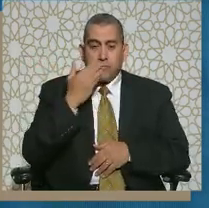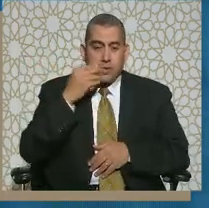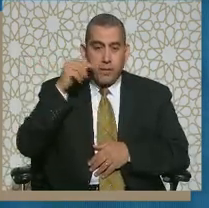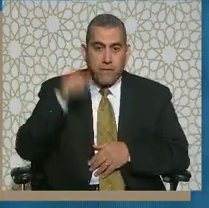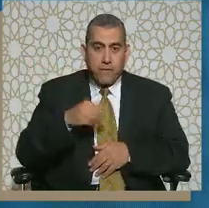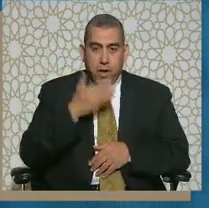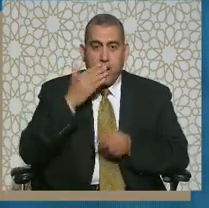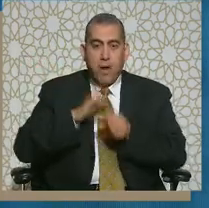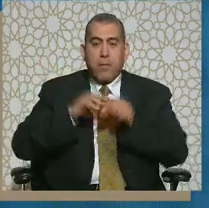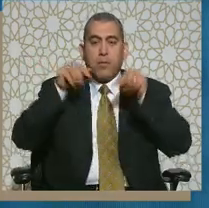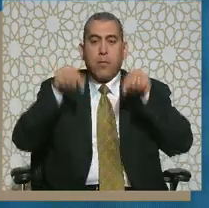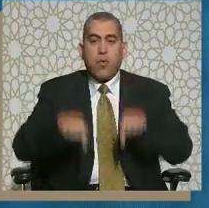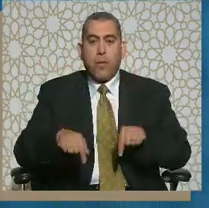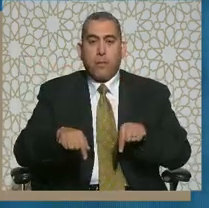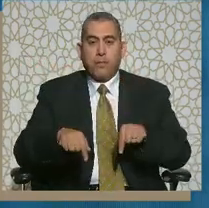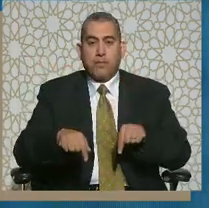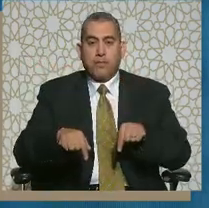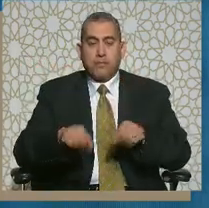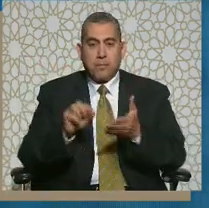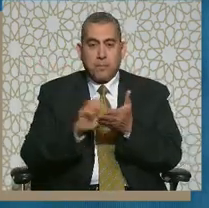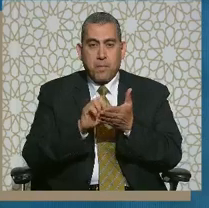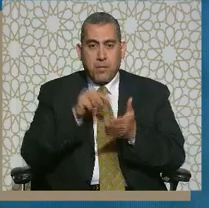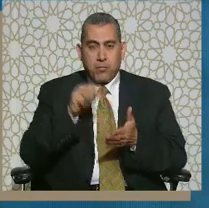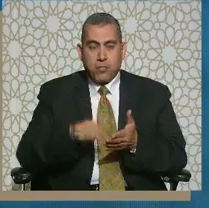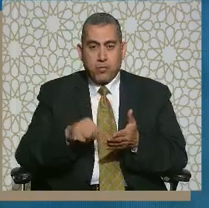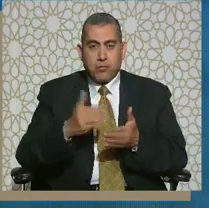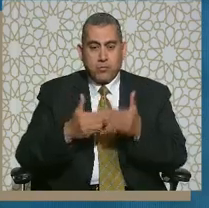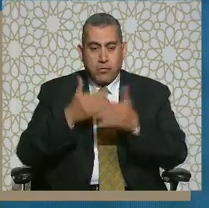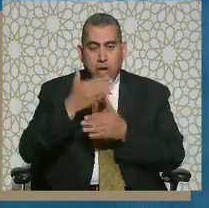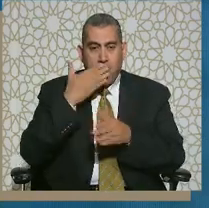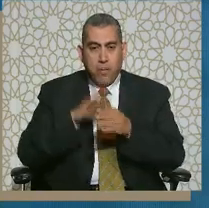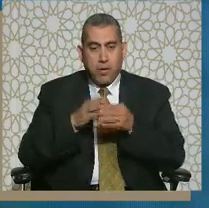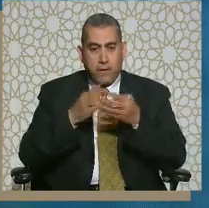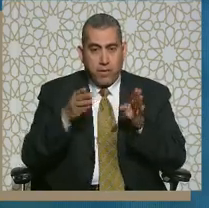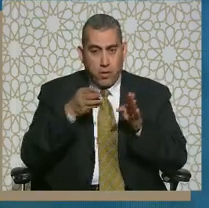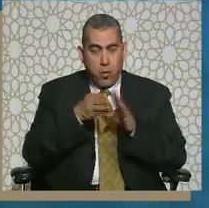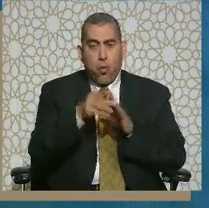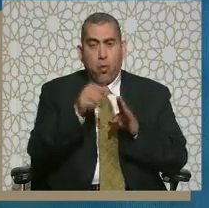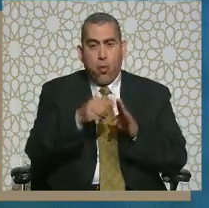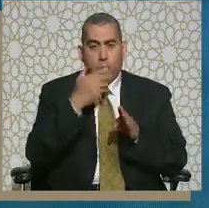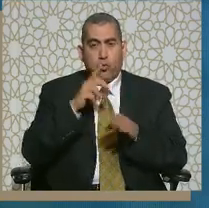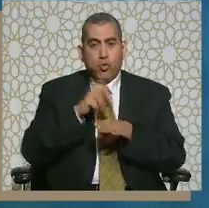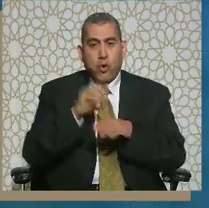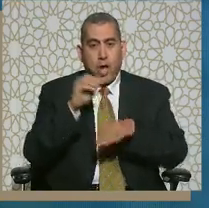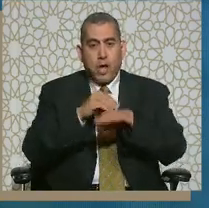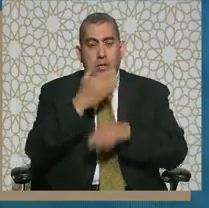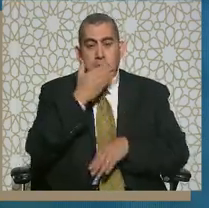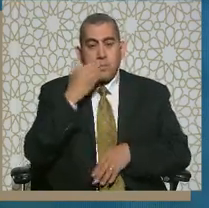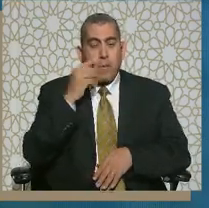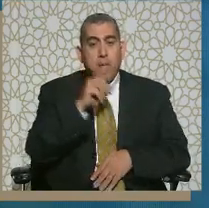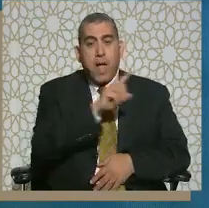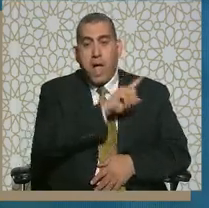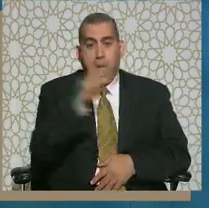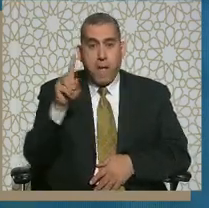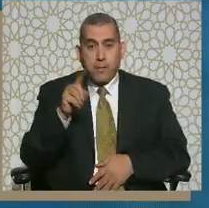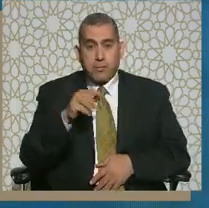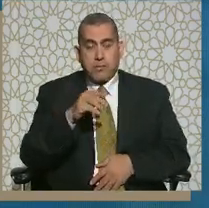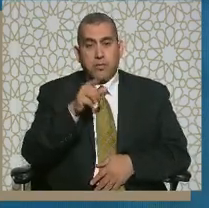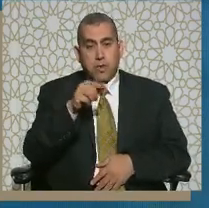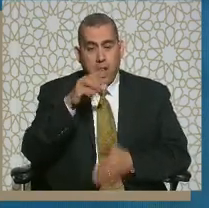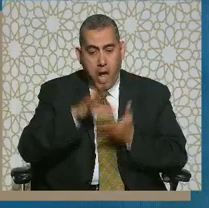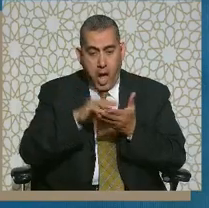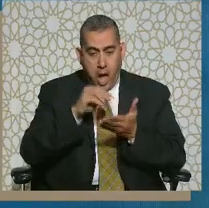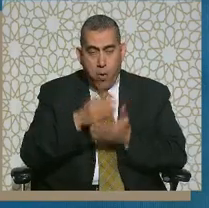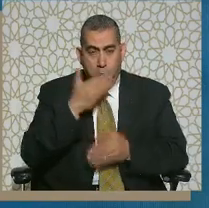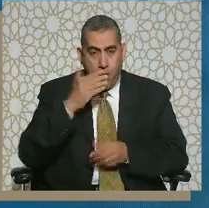ده كتب في ذمتك ده بيحصل امتى لما يدخل رمضان انت لو الدكتور قاللك مش هتصومي ابدا اه ممكن في اول رمضان